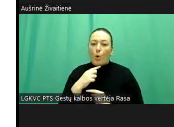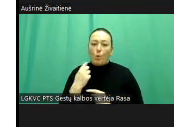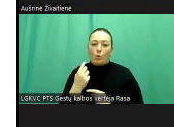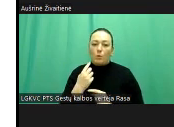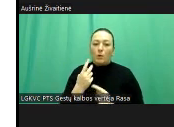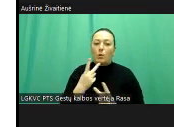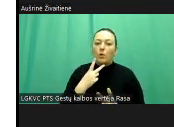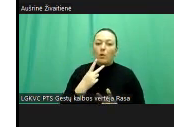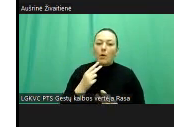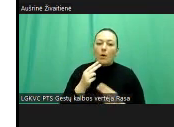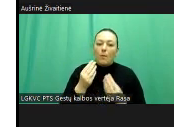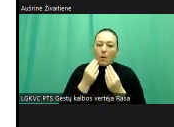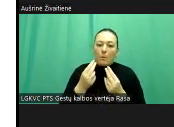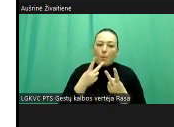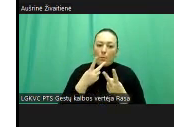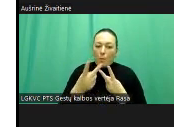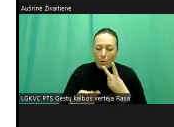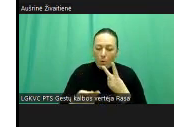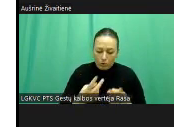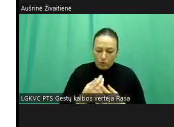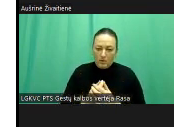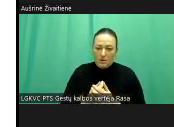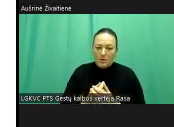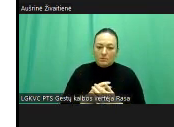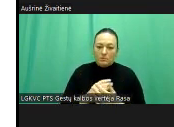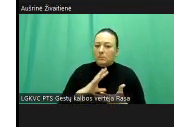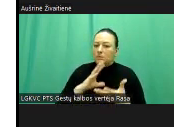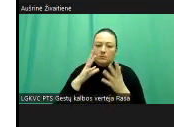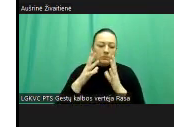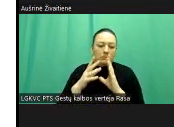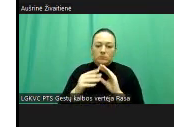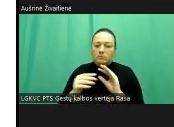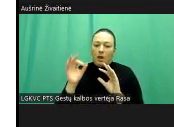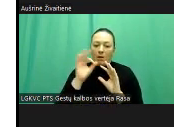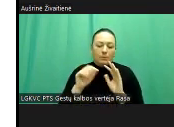požiūrio. Daugia dalykinis požiūris apima, kaip matote,